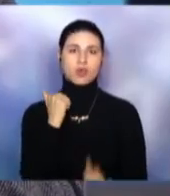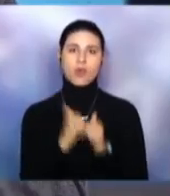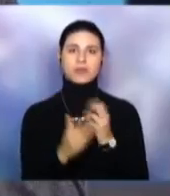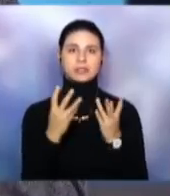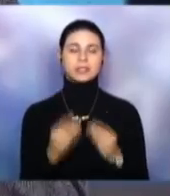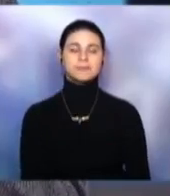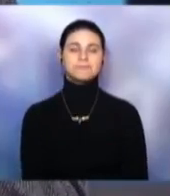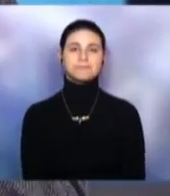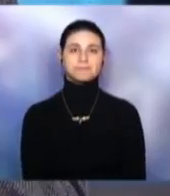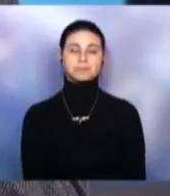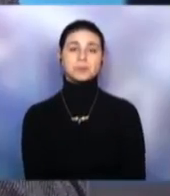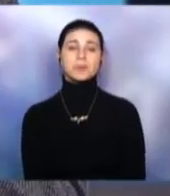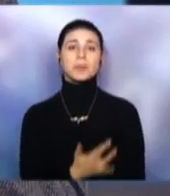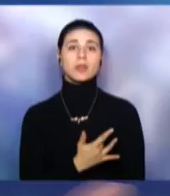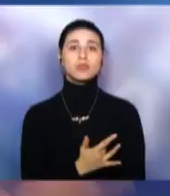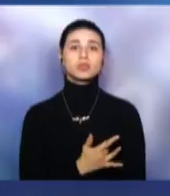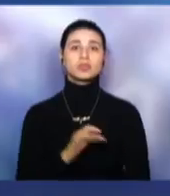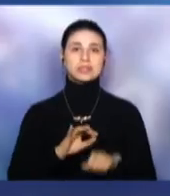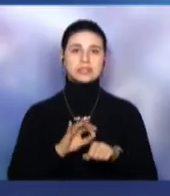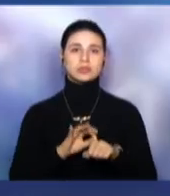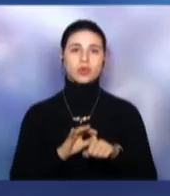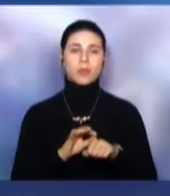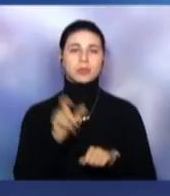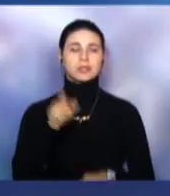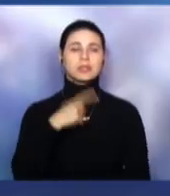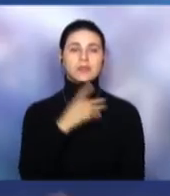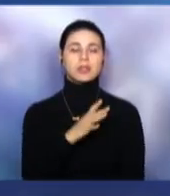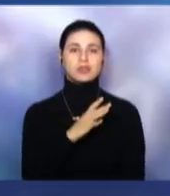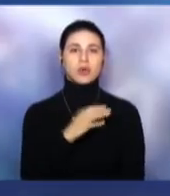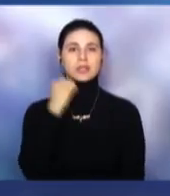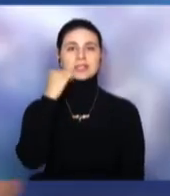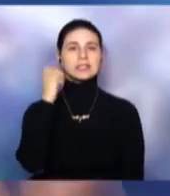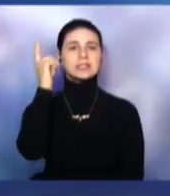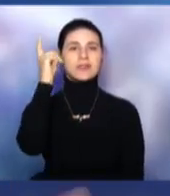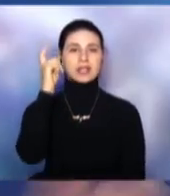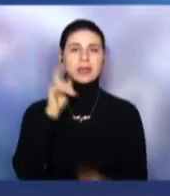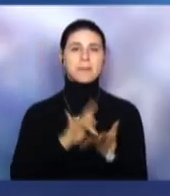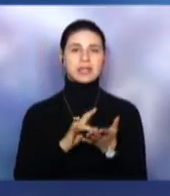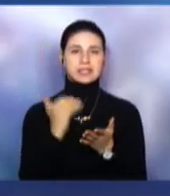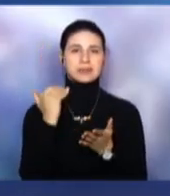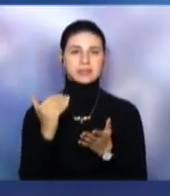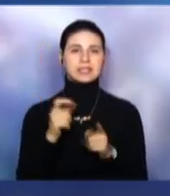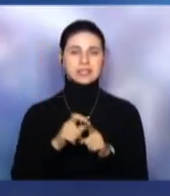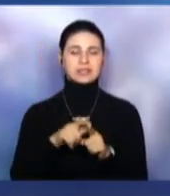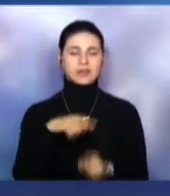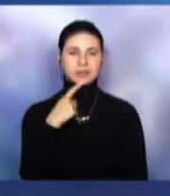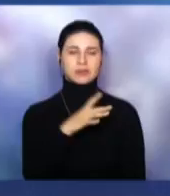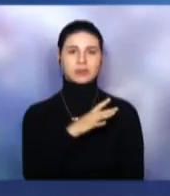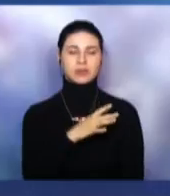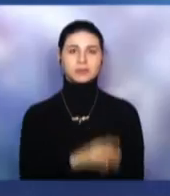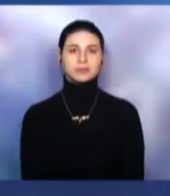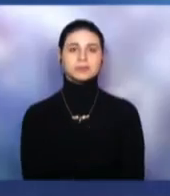მიმდინარეობით. ანუ გულის სინდრომი, რომელიც თქვენ ახსენეთ ჰიპოკრატეს ტერმინს დავესესხებით ამ